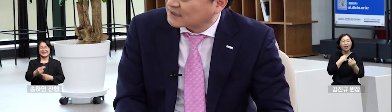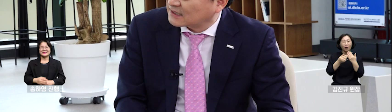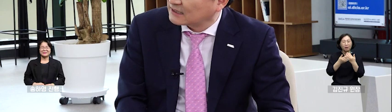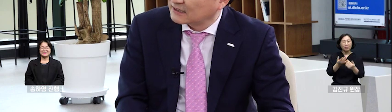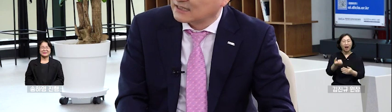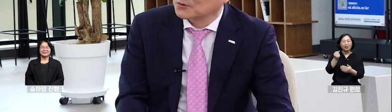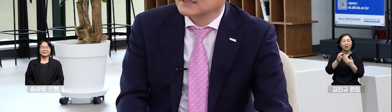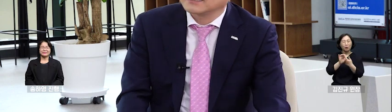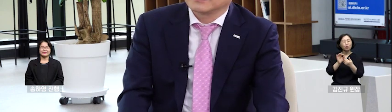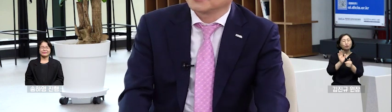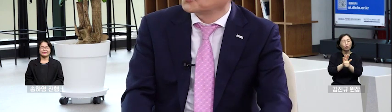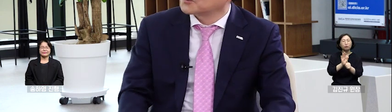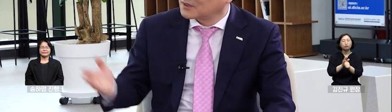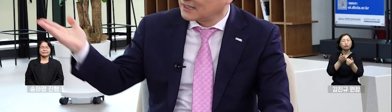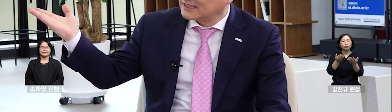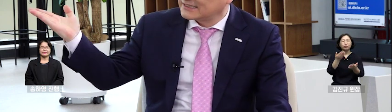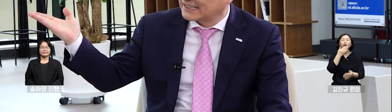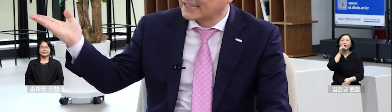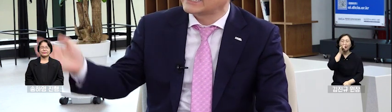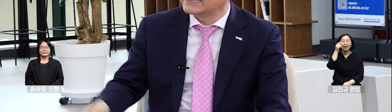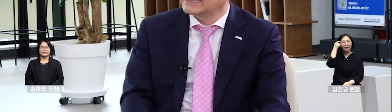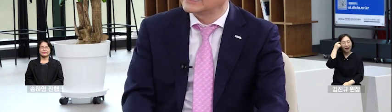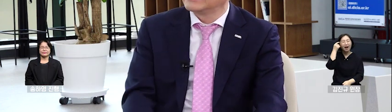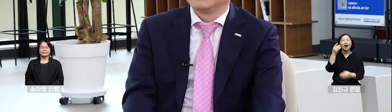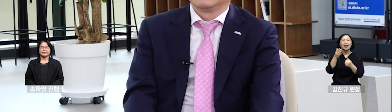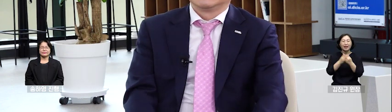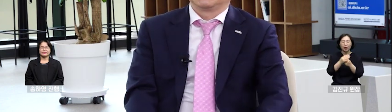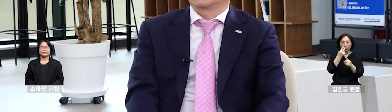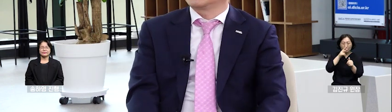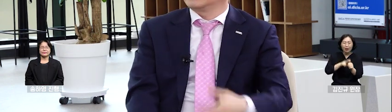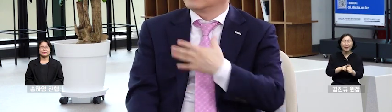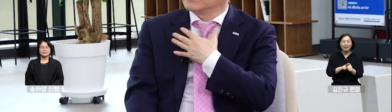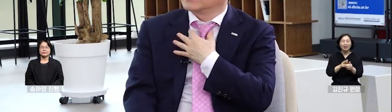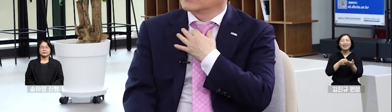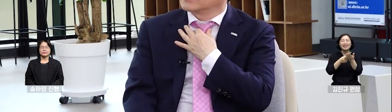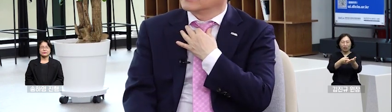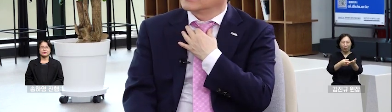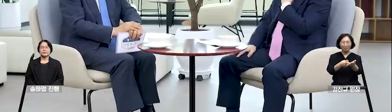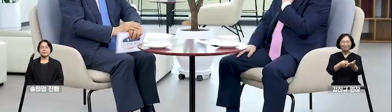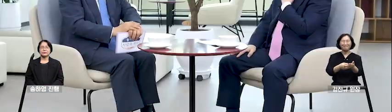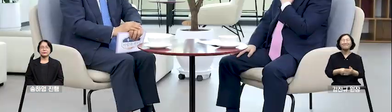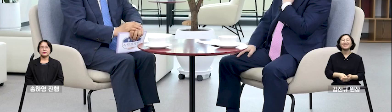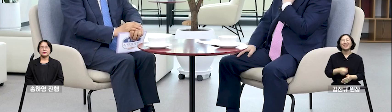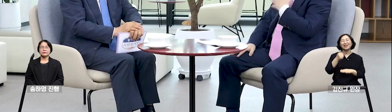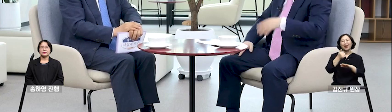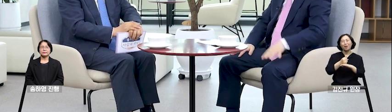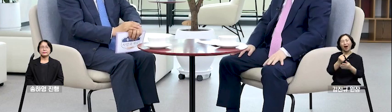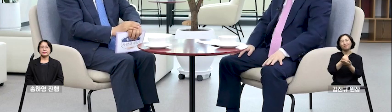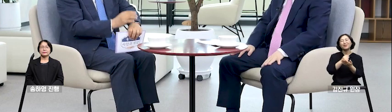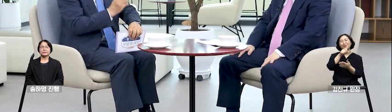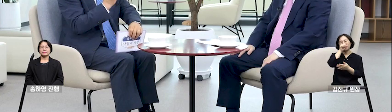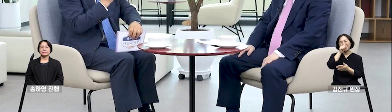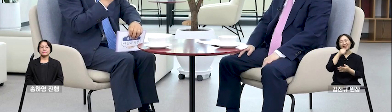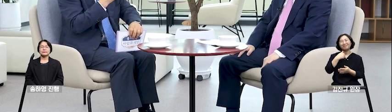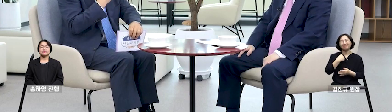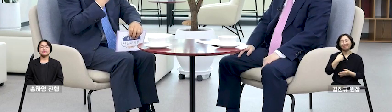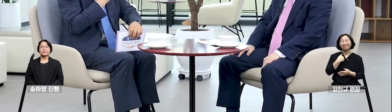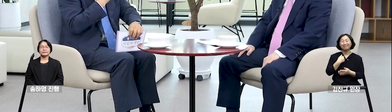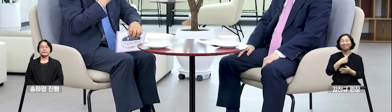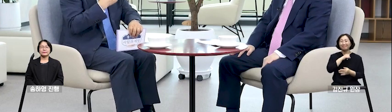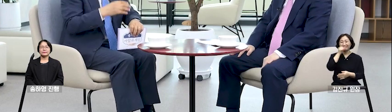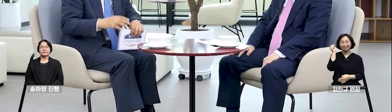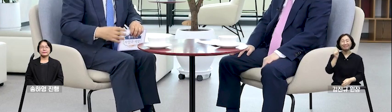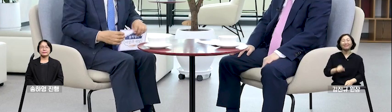수 있지 않은 거야 라고 생각해서 도전을 하게 됐는데 운 좋게 잘 예쁘게 봐주셔서 되던가 인연을 맺게